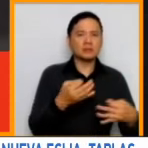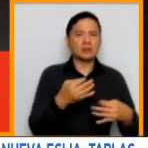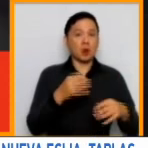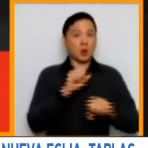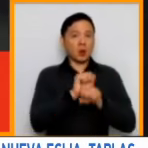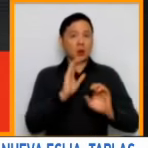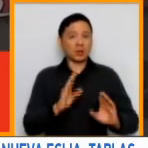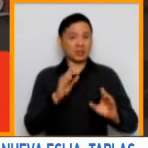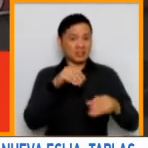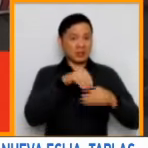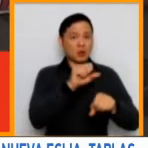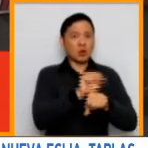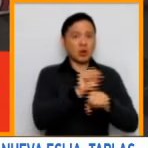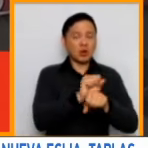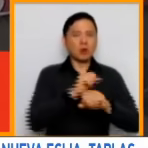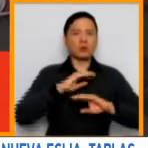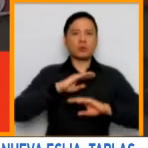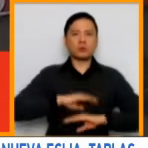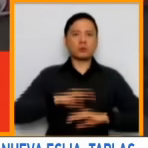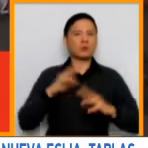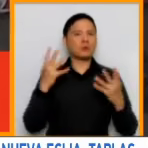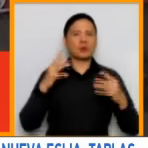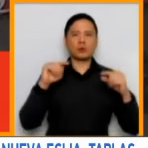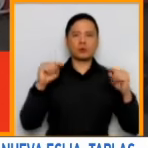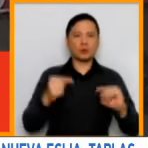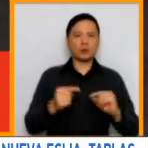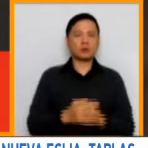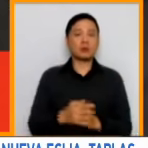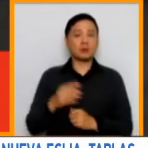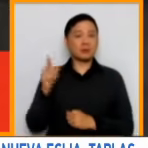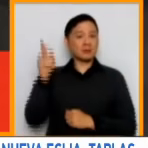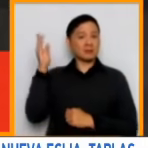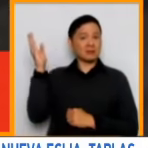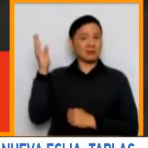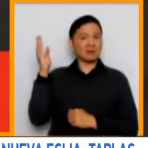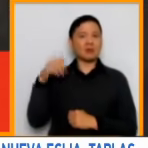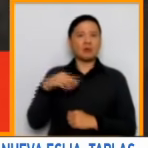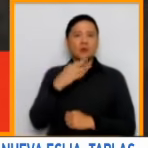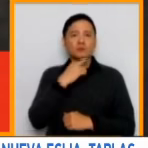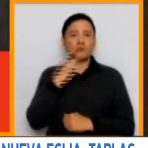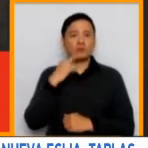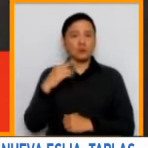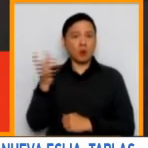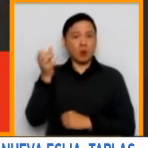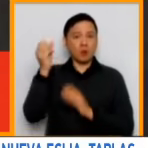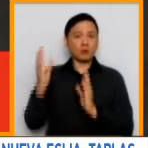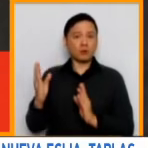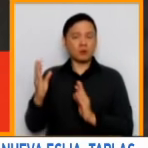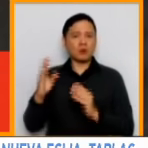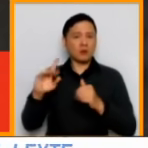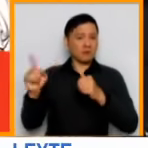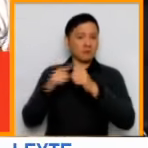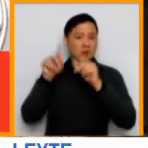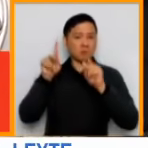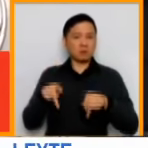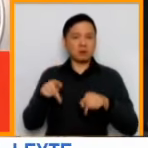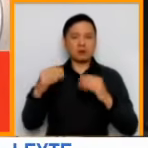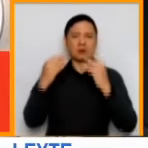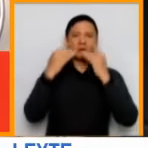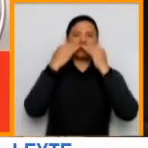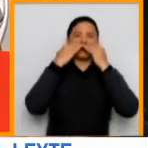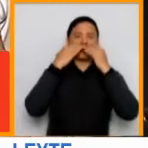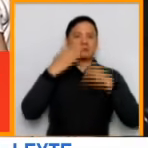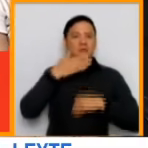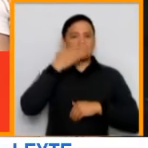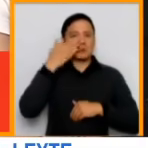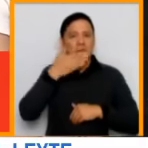sa pangyayari. Ang restaurant owner na si Fernand Pangilinan ay isa sa mga unang residenteng nakaamoy ng ammonia. Pamilyar daw